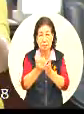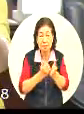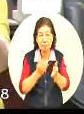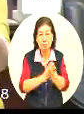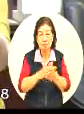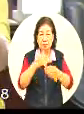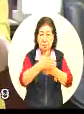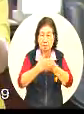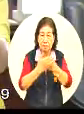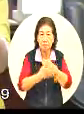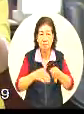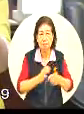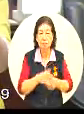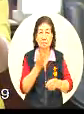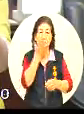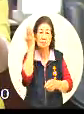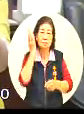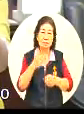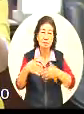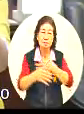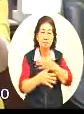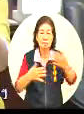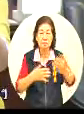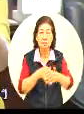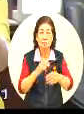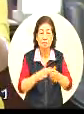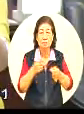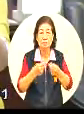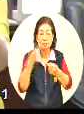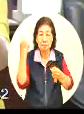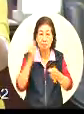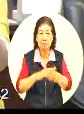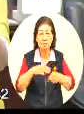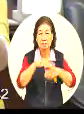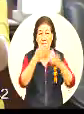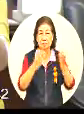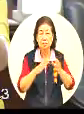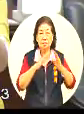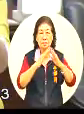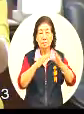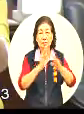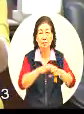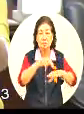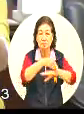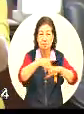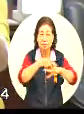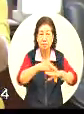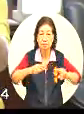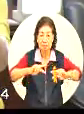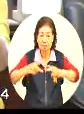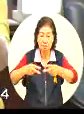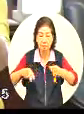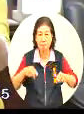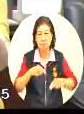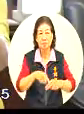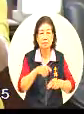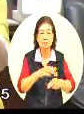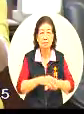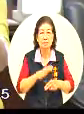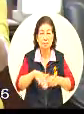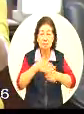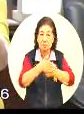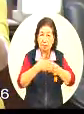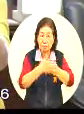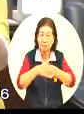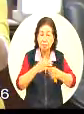畅。那去年我们都市计划变更为带状的绿带公道路用地，那所以我们一定要保持